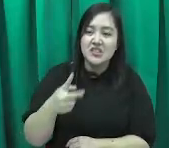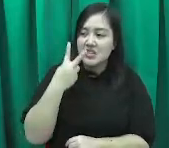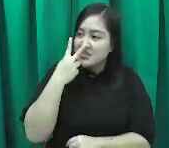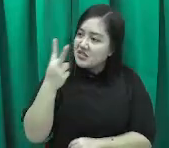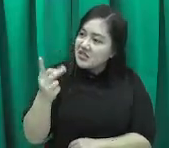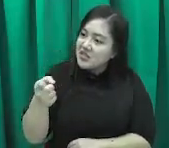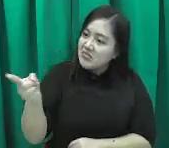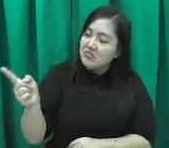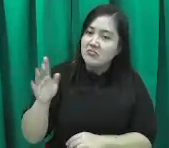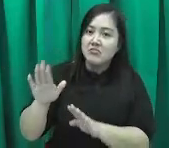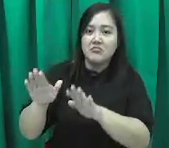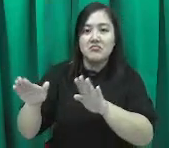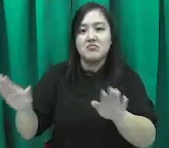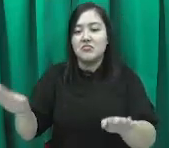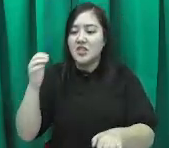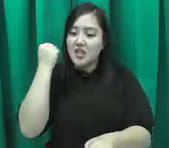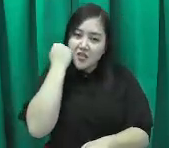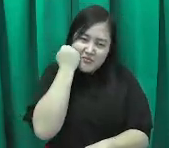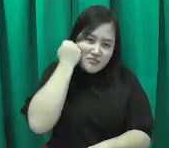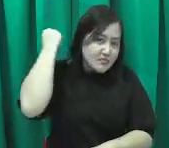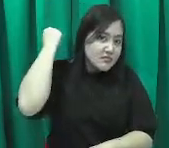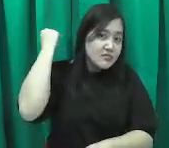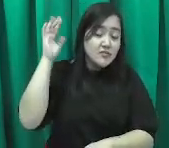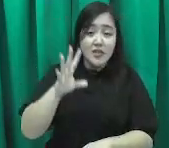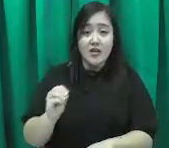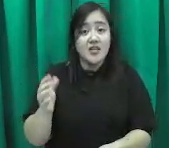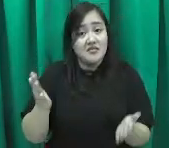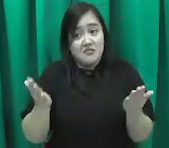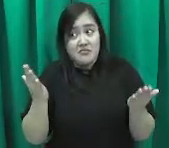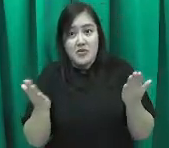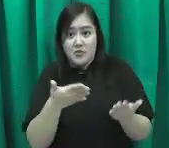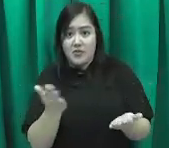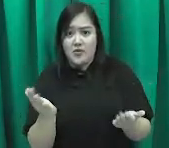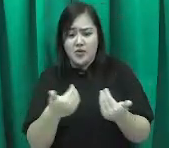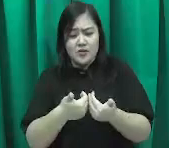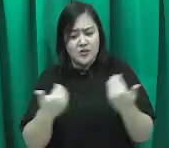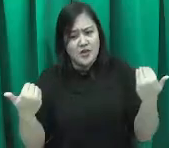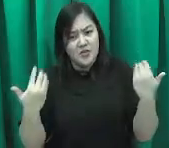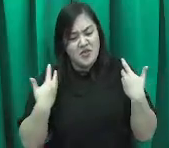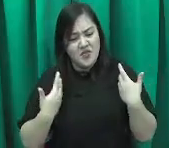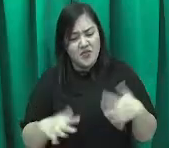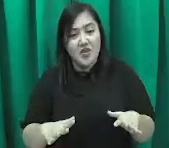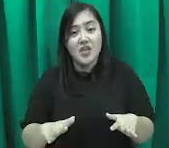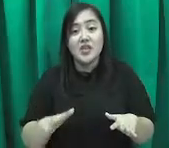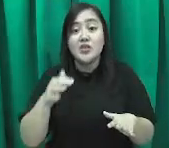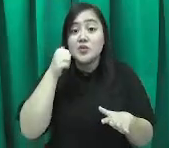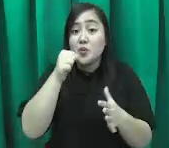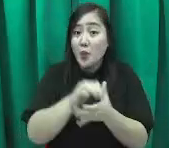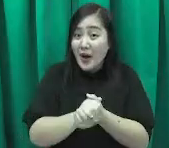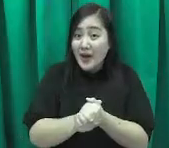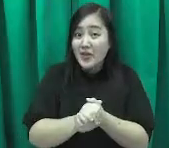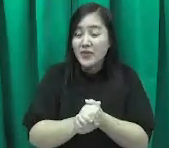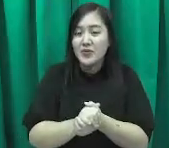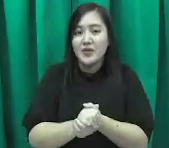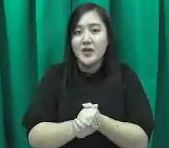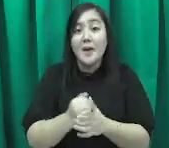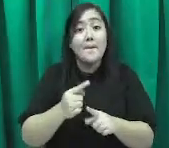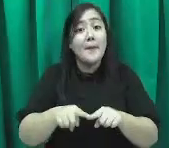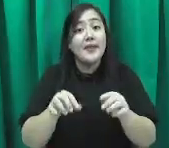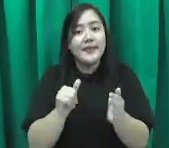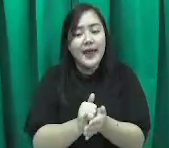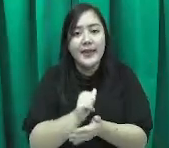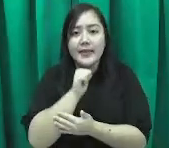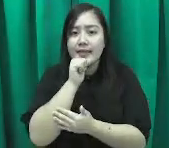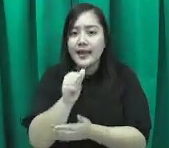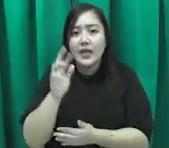na sa family mo, or naghiwalay na kayo ng misis mo, hindi pa rin yon yung hindi pa rin yung reason na parang masabi